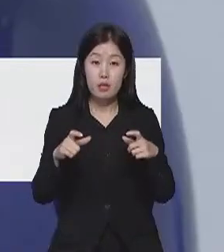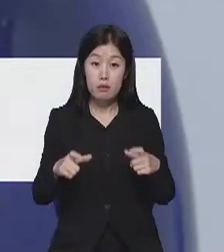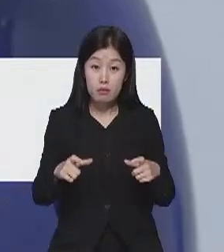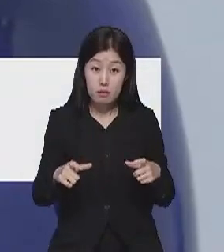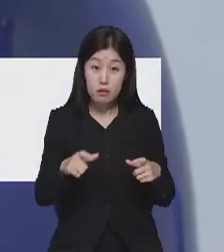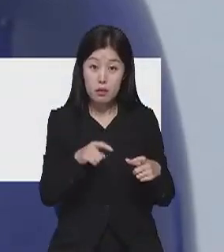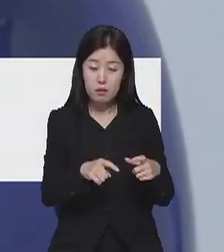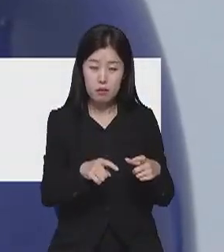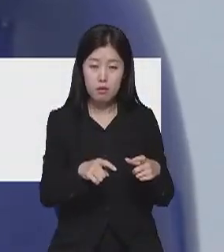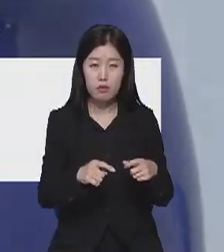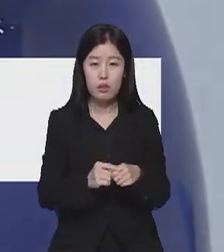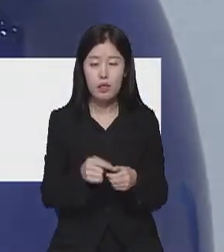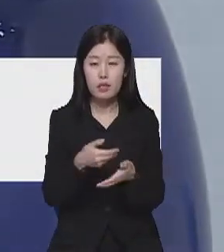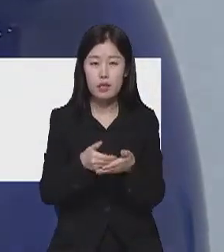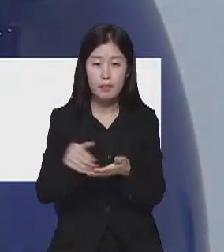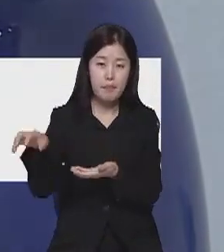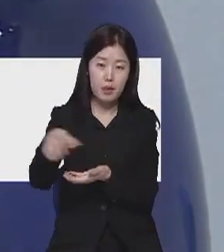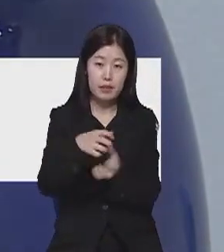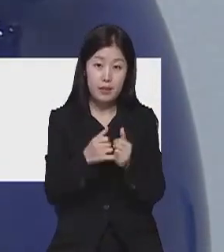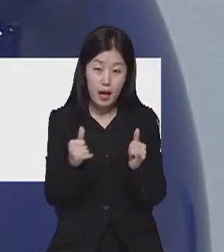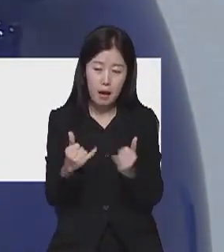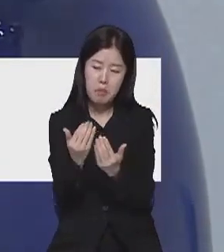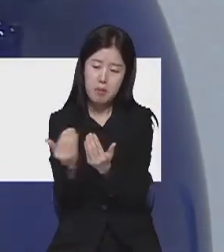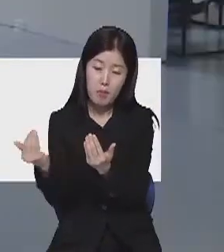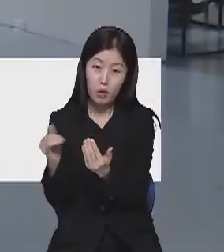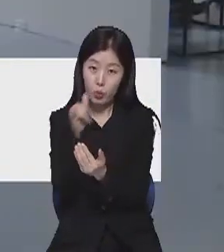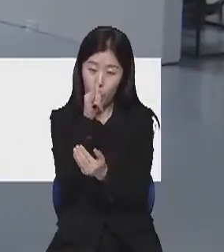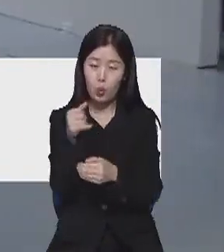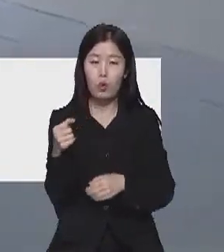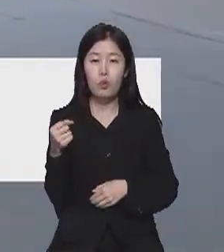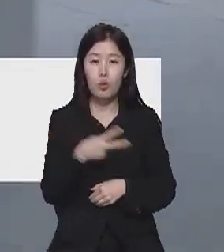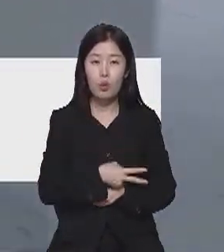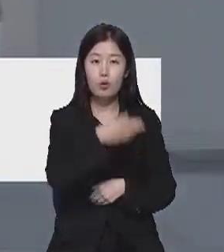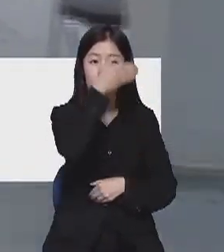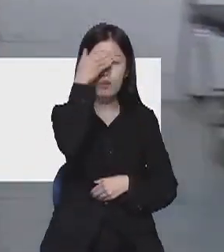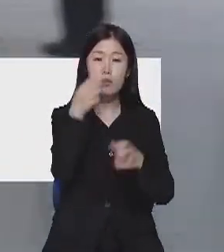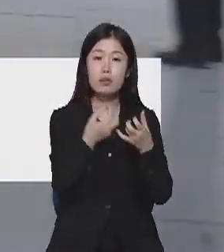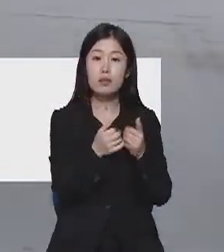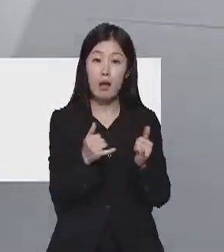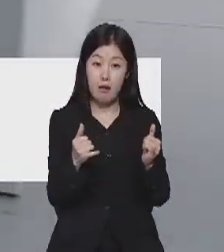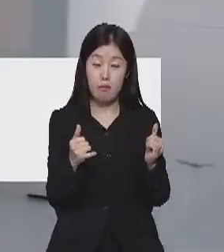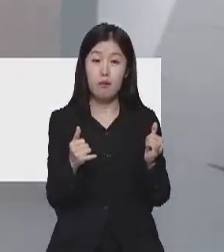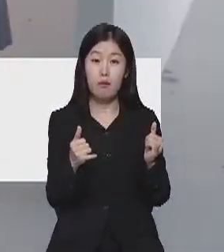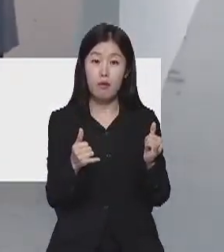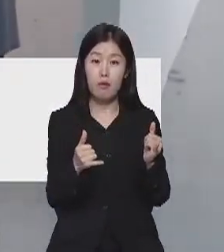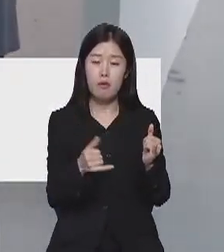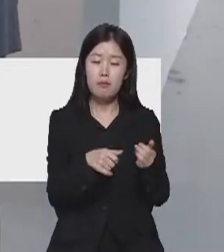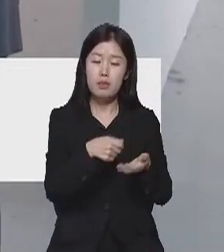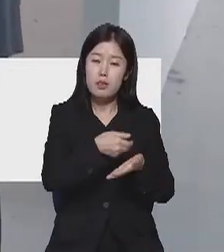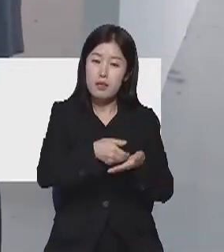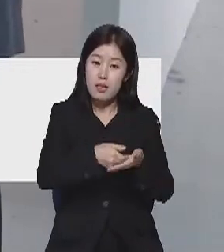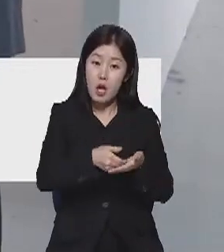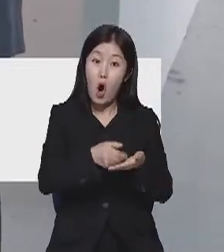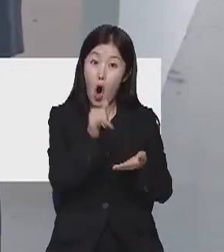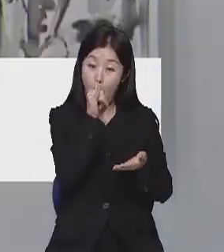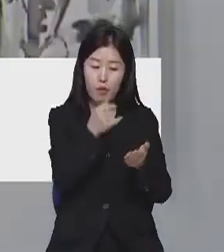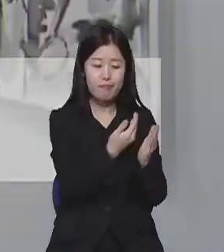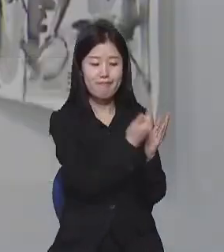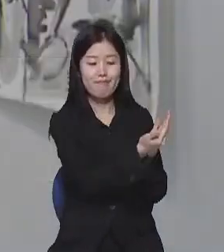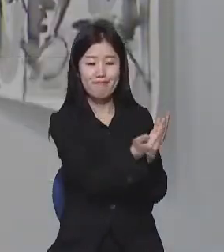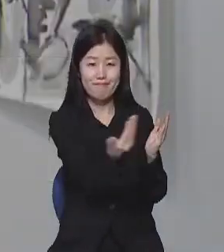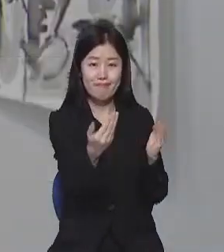소개하는 프로포즈 전과 젊은 작가들의 작품을 소개하는 라이징 스타전 등이 주목을 받고 있습니다